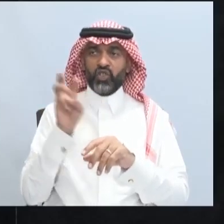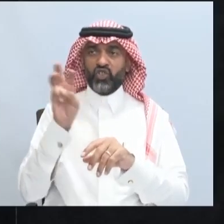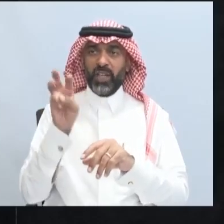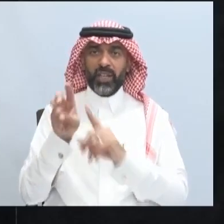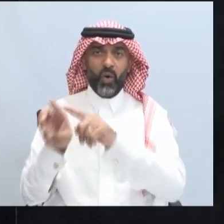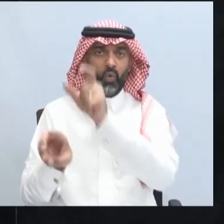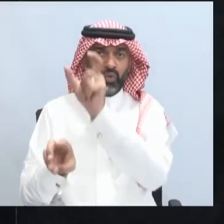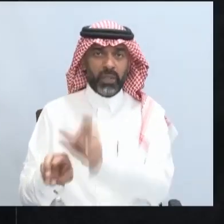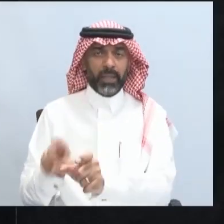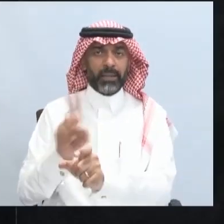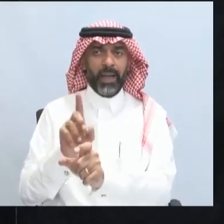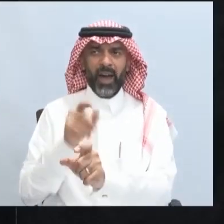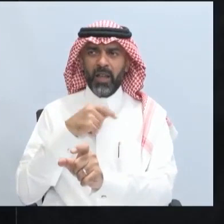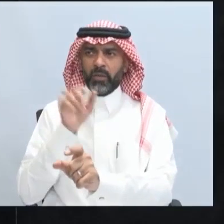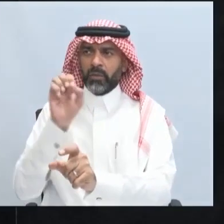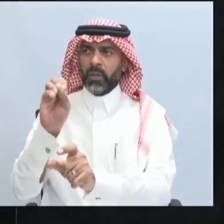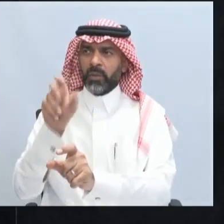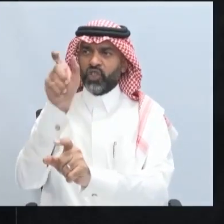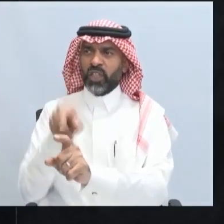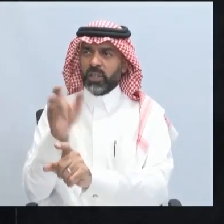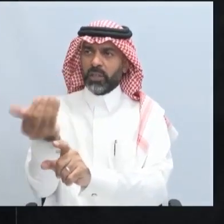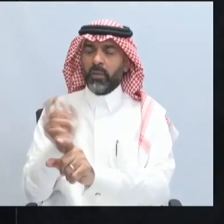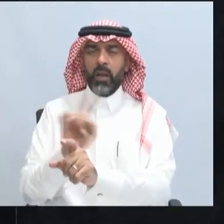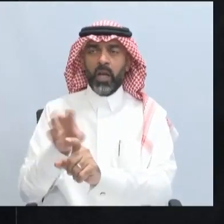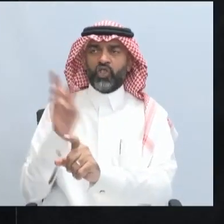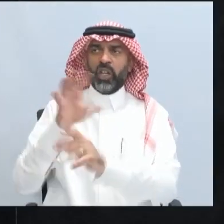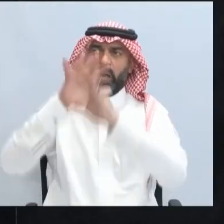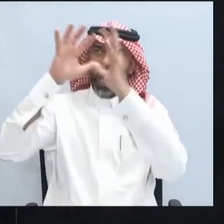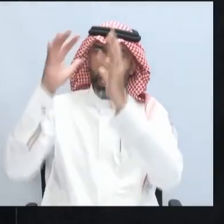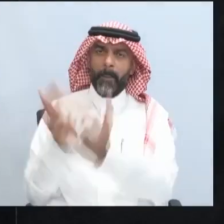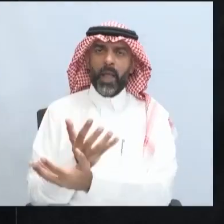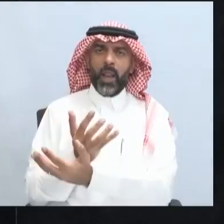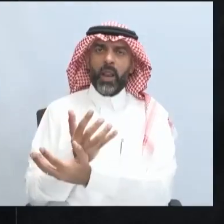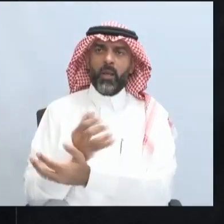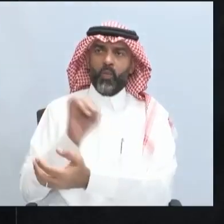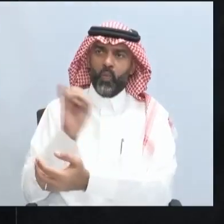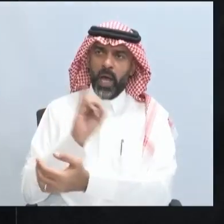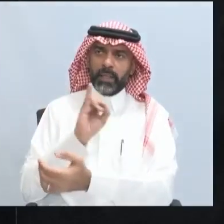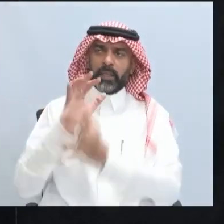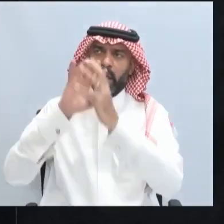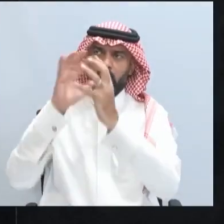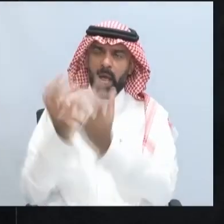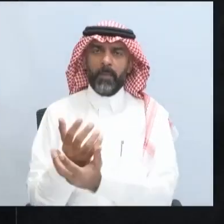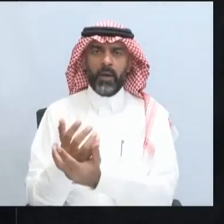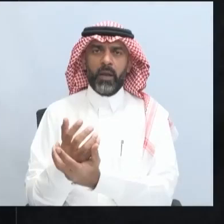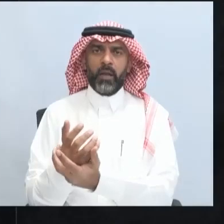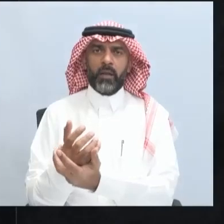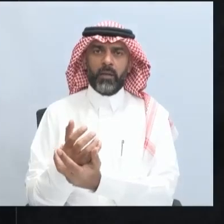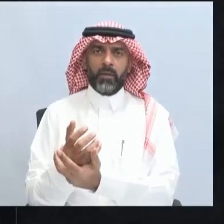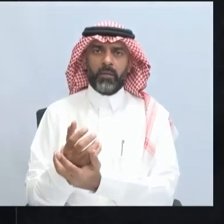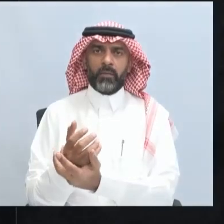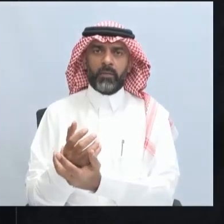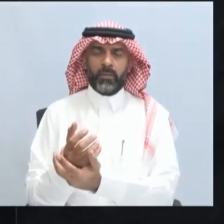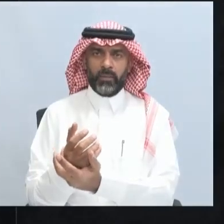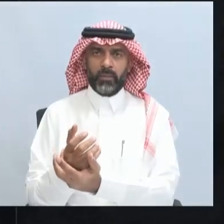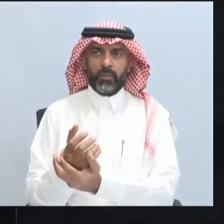اشخاصا طبيعيين وانما باعتبارهم اشخاص اعتباريين فنطالب هذه الشركه بما يوجد عندها من مال